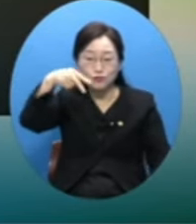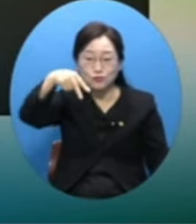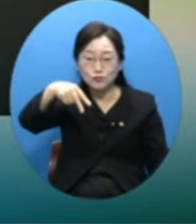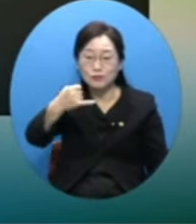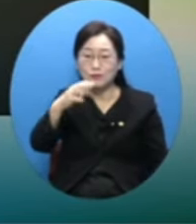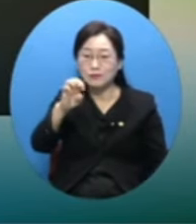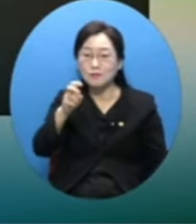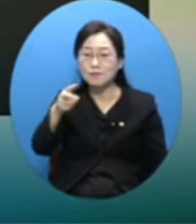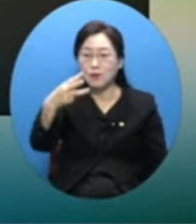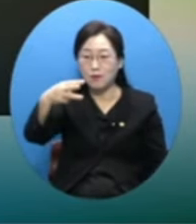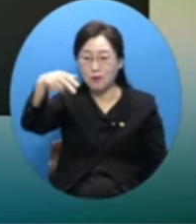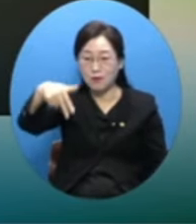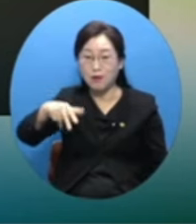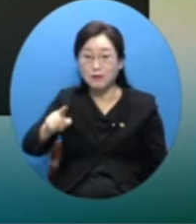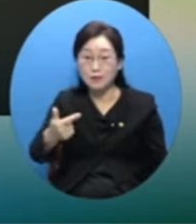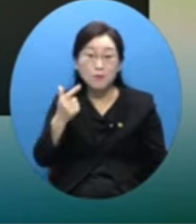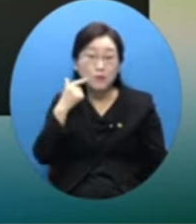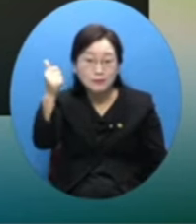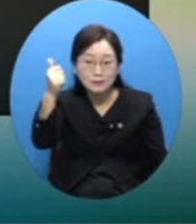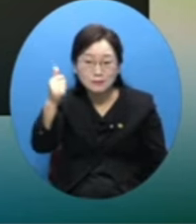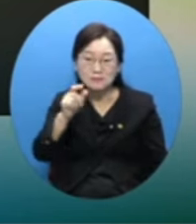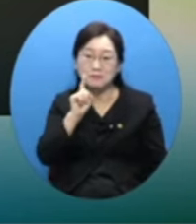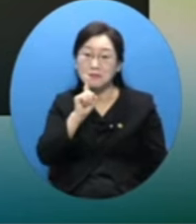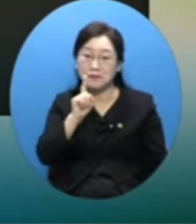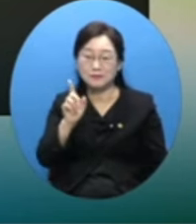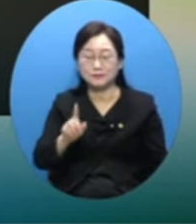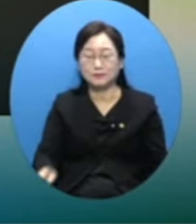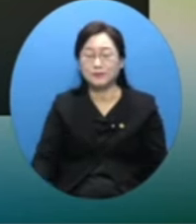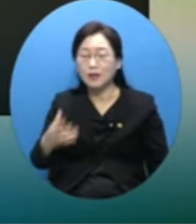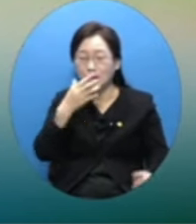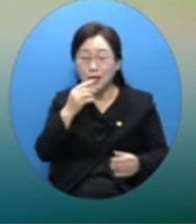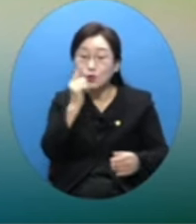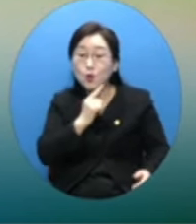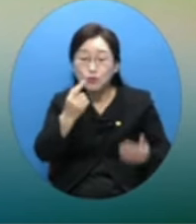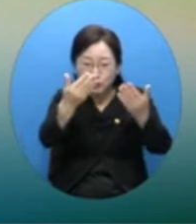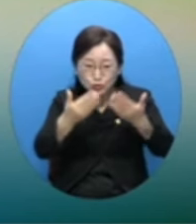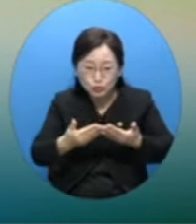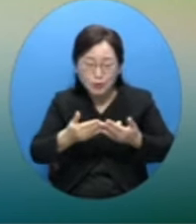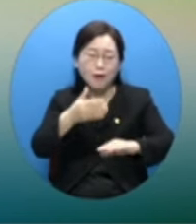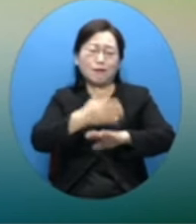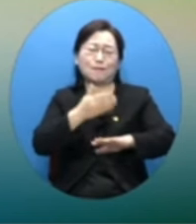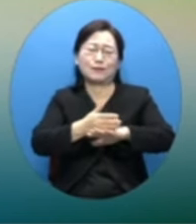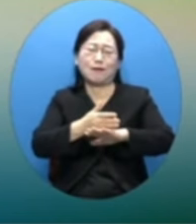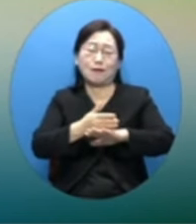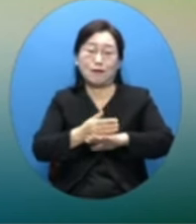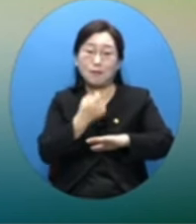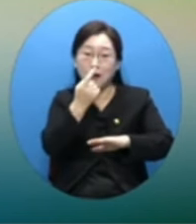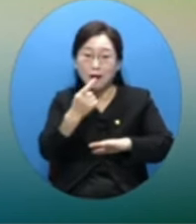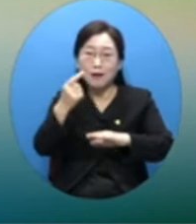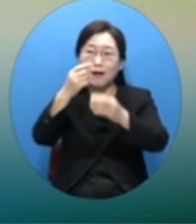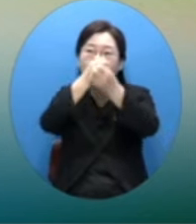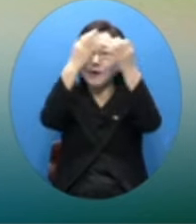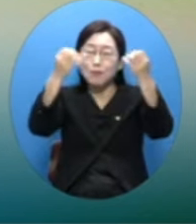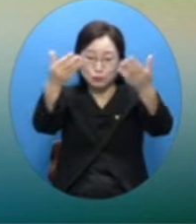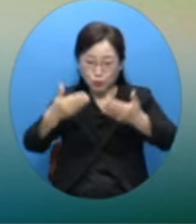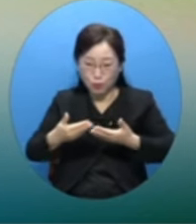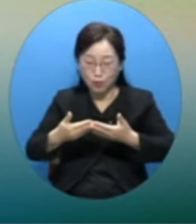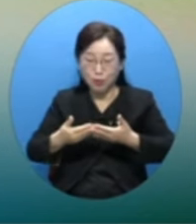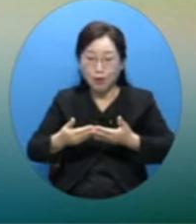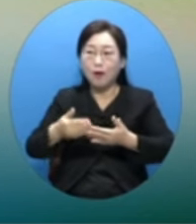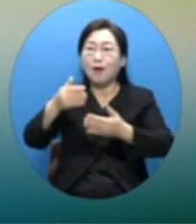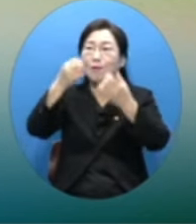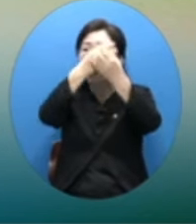이렇게 말씀하셨습니다. 촛불을 주신 은혜를 감사하면 별빛을 주시고 별빛을 주신